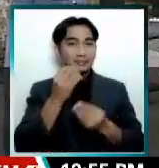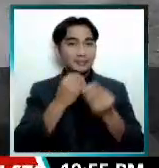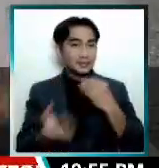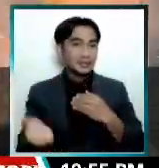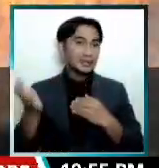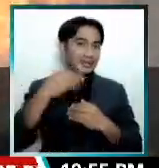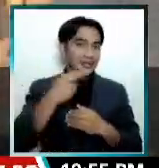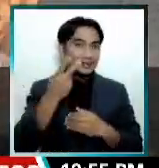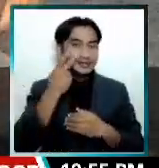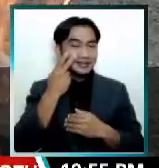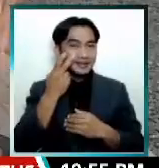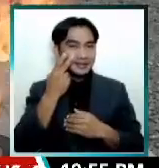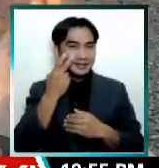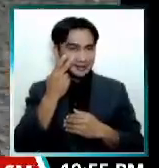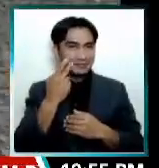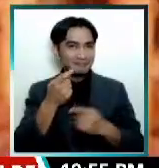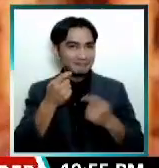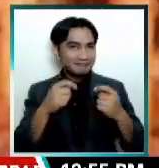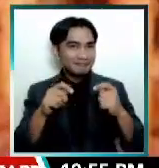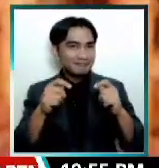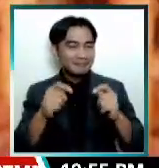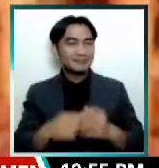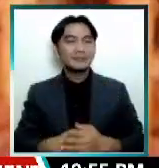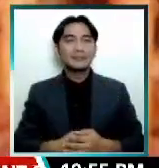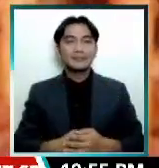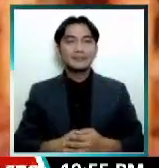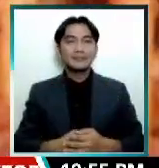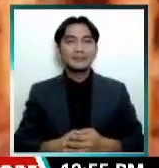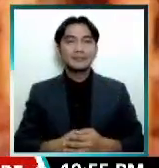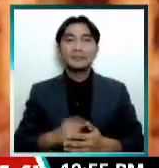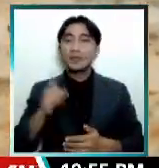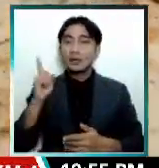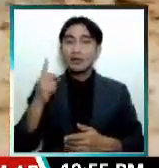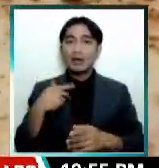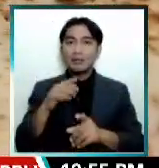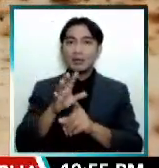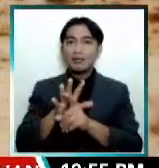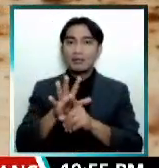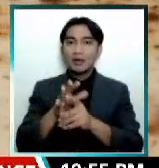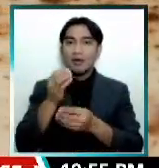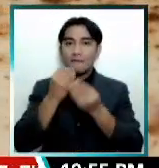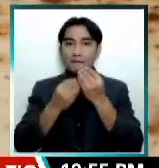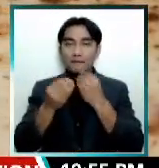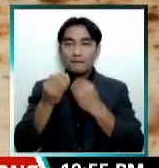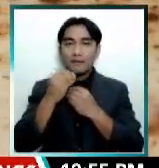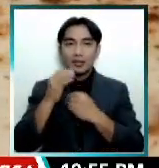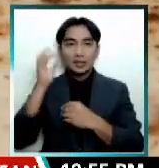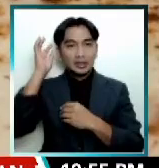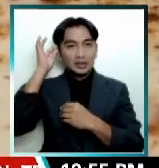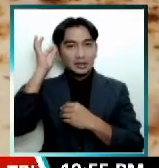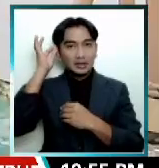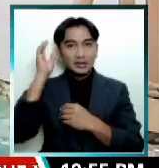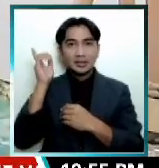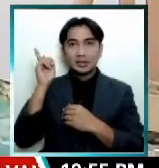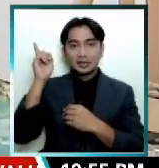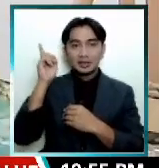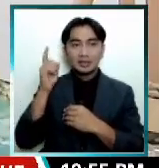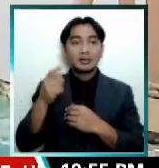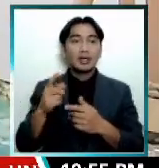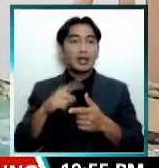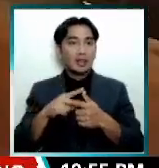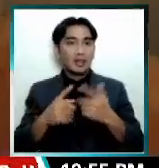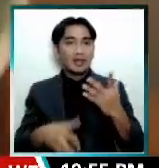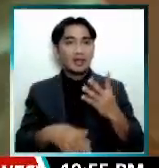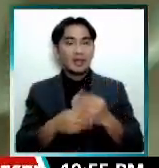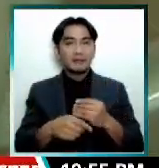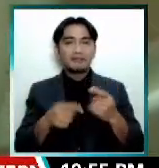natin. Best seller ang sizzling pomodoro. Para sa pizza lovers, must try ang 4-4 Maggi